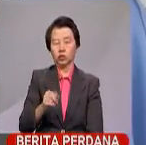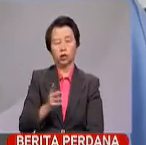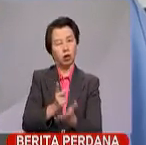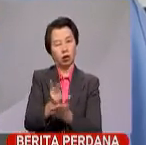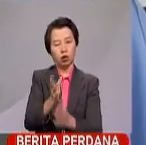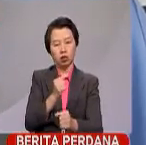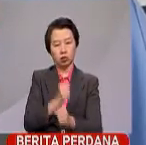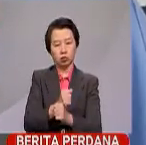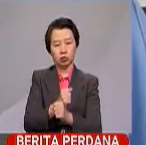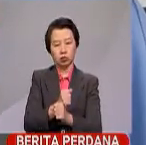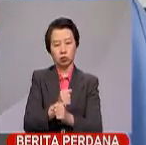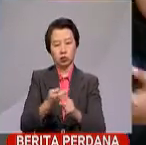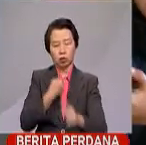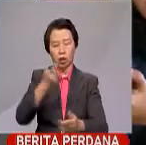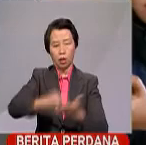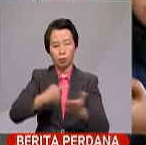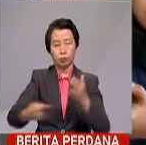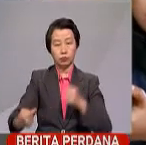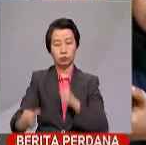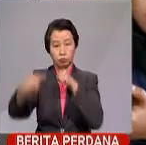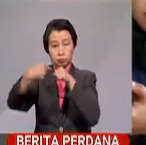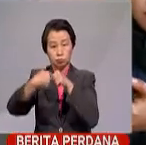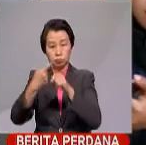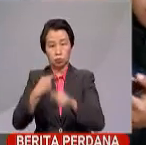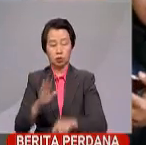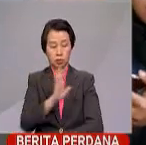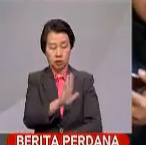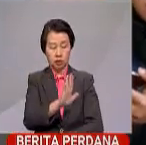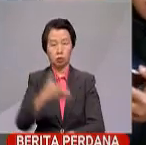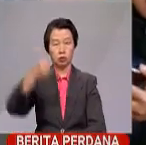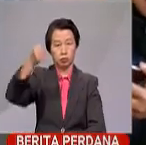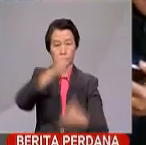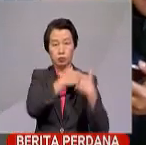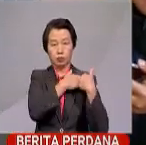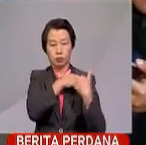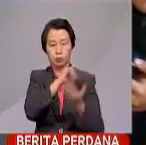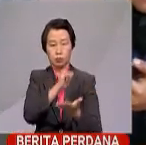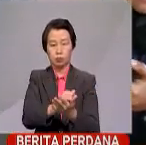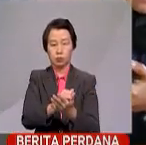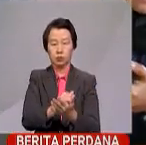mendapat kekebalan daripada sebarang pendakwaan terhadapnya ketika memegang jawatan